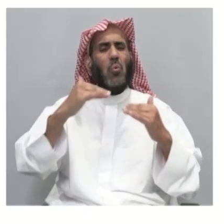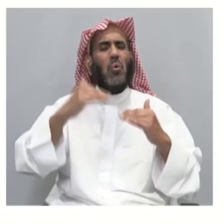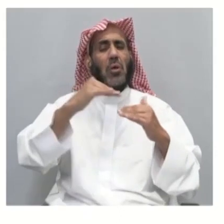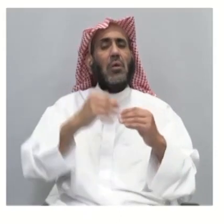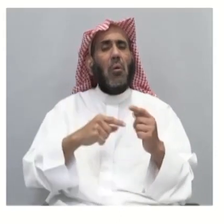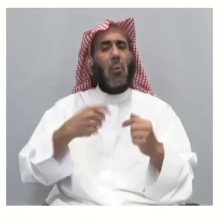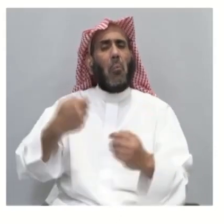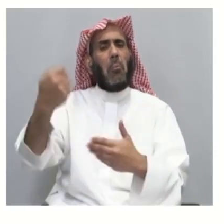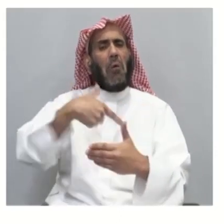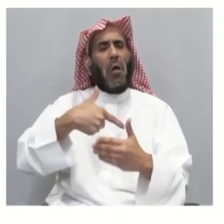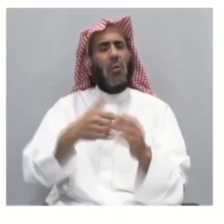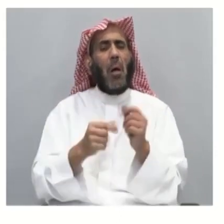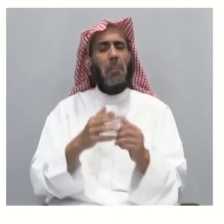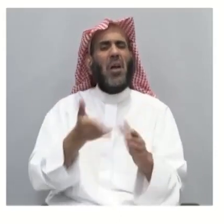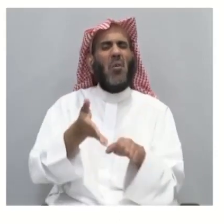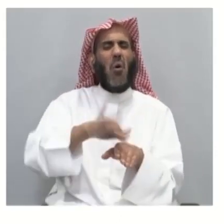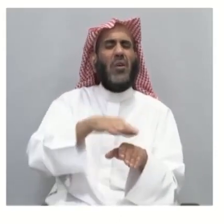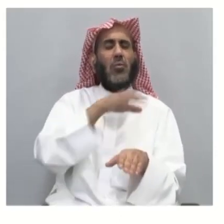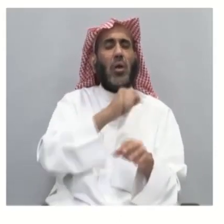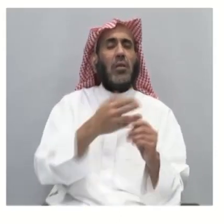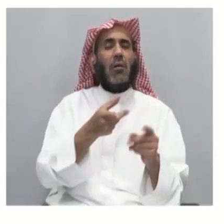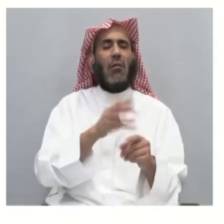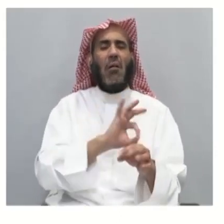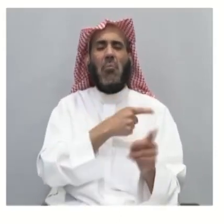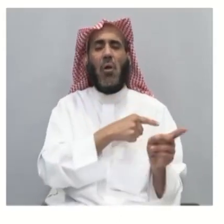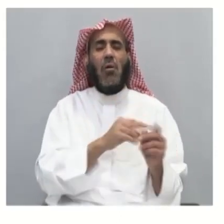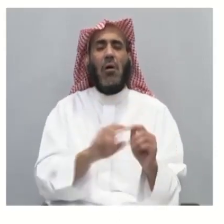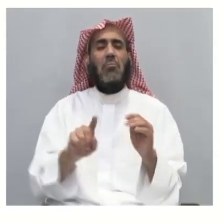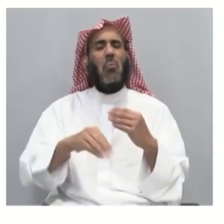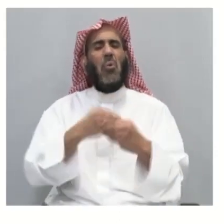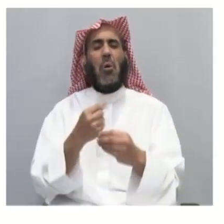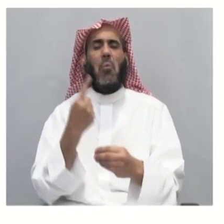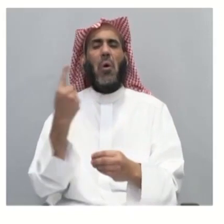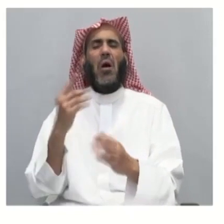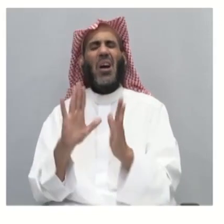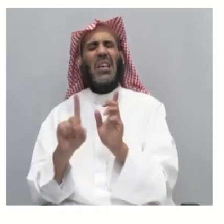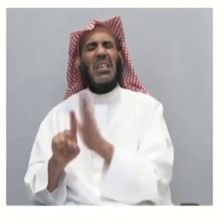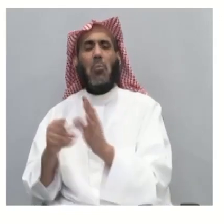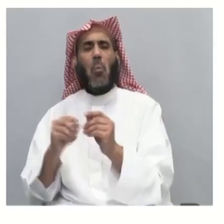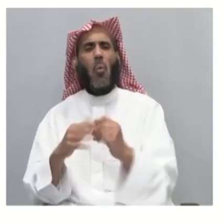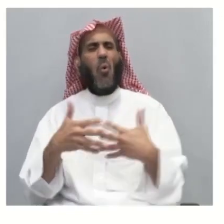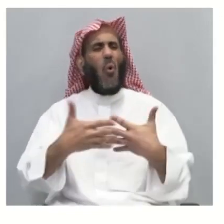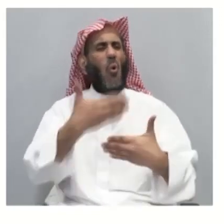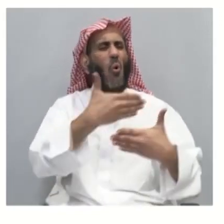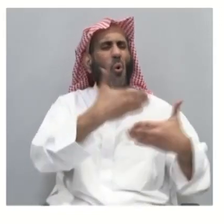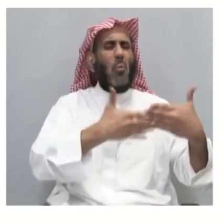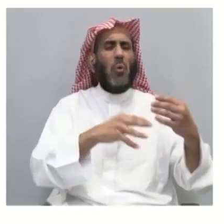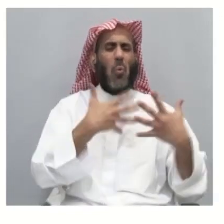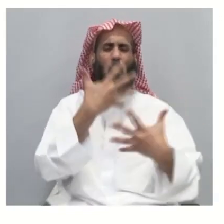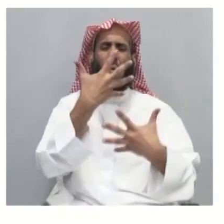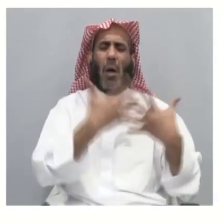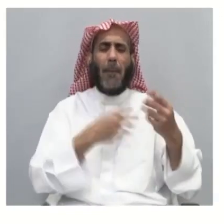ثمنها بعد رحيل والده رحمه الله فاصبح وحيدا امام العقبات والمعضلات في هذه